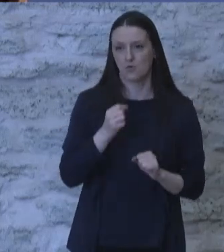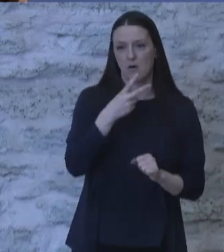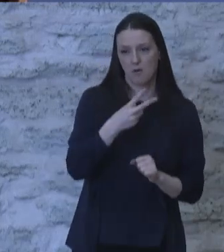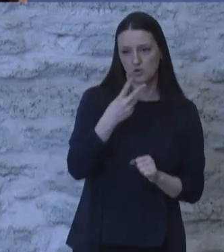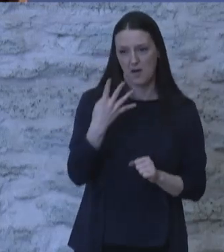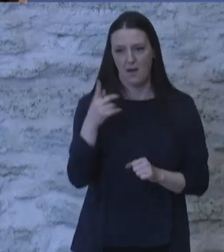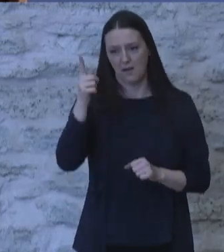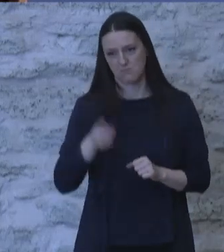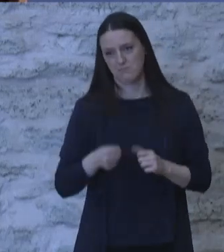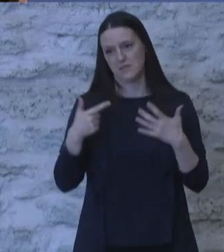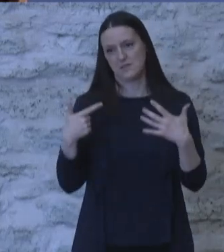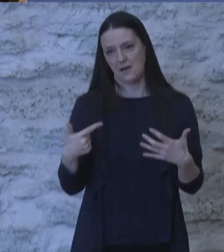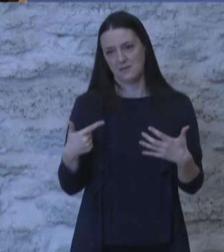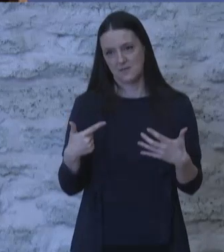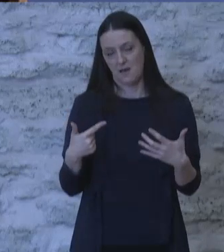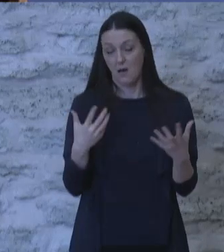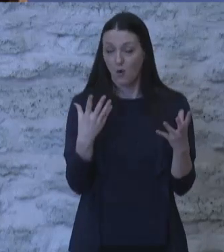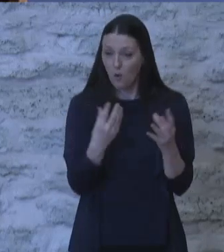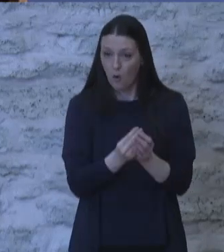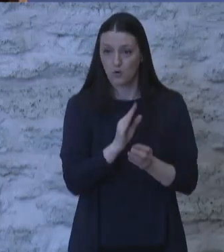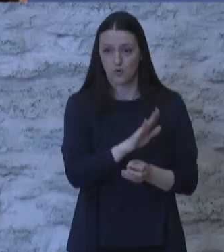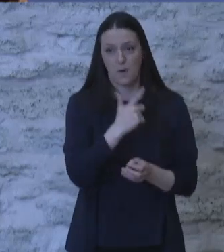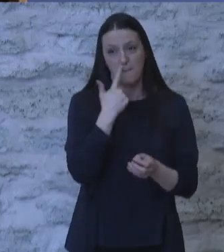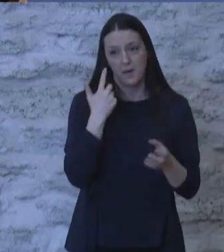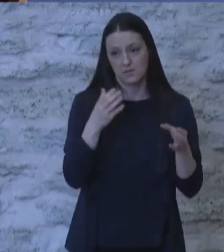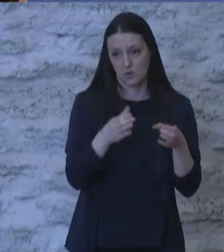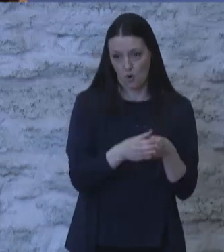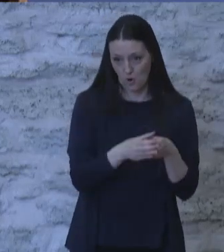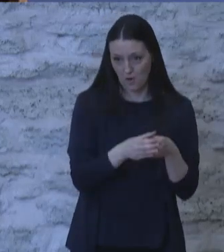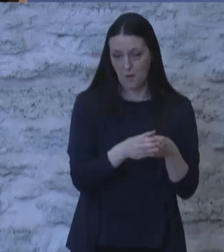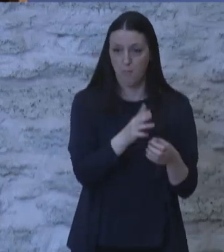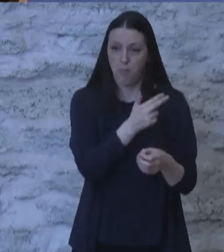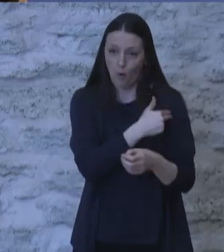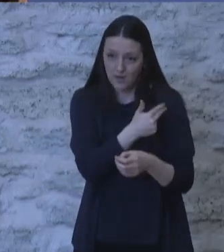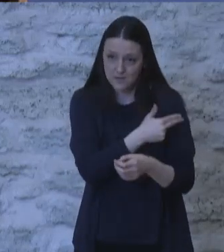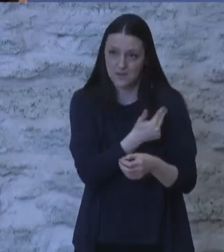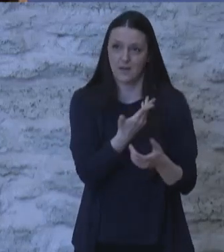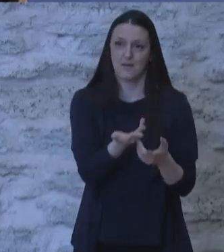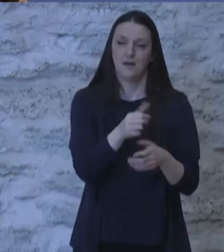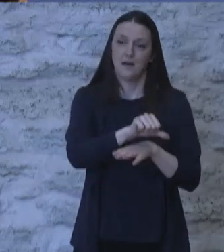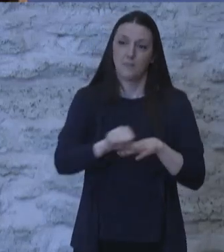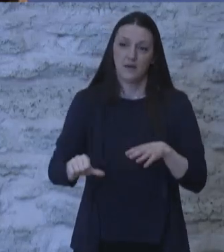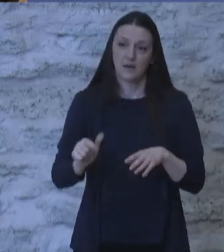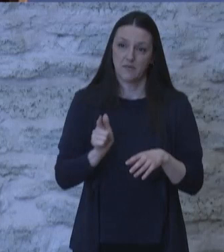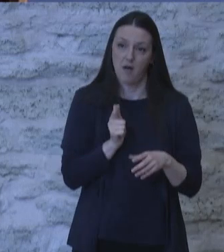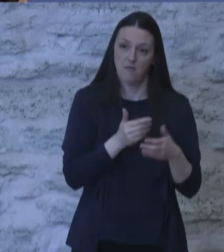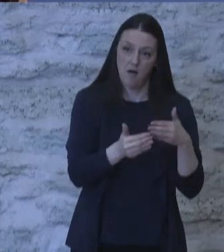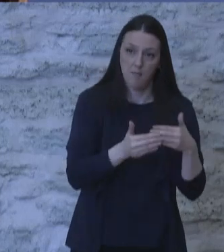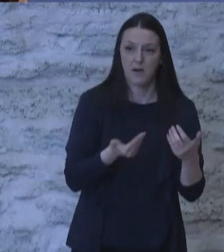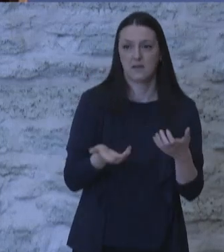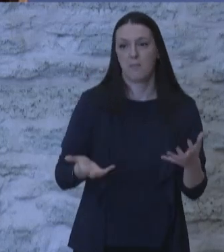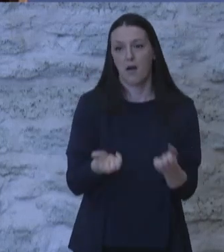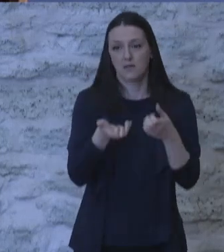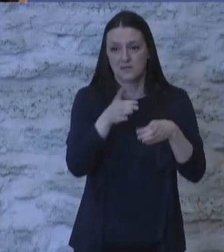nadalas. teinud seda koos oma meeskonnaga, olgu see politse ja piirivalvamet, olgu see päästavamet,